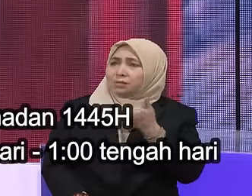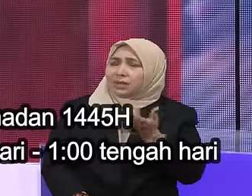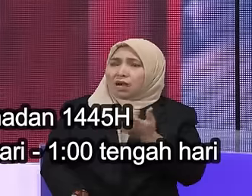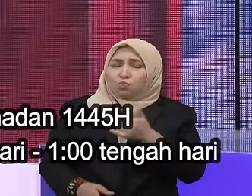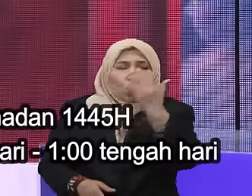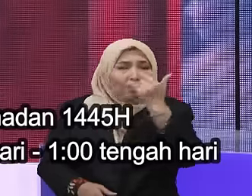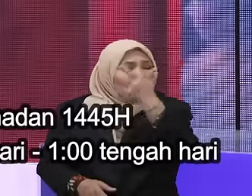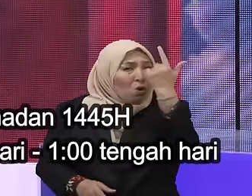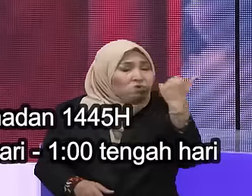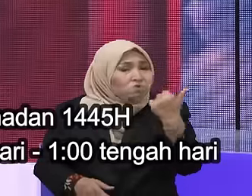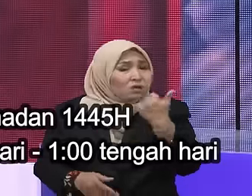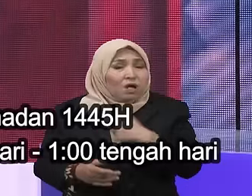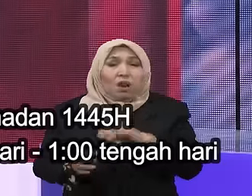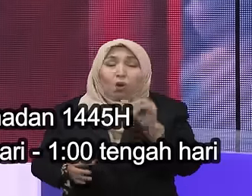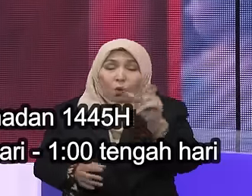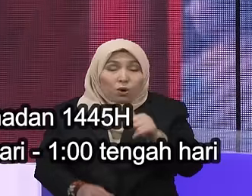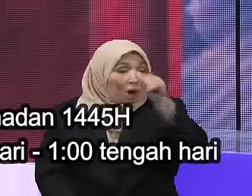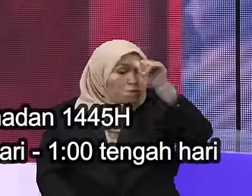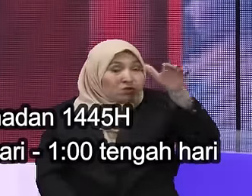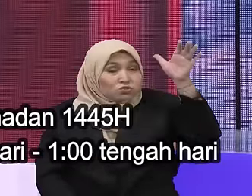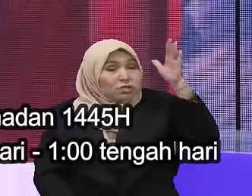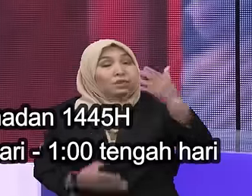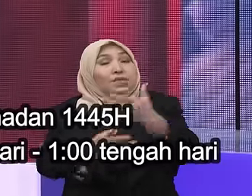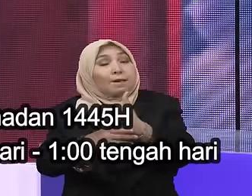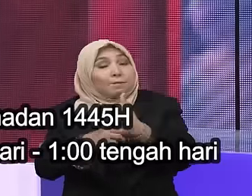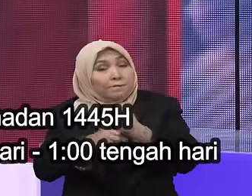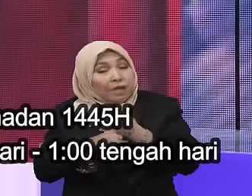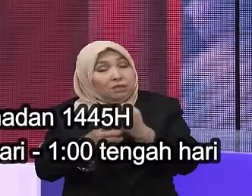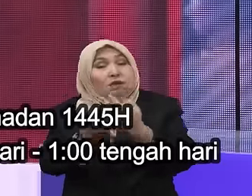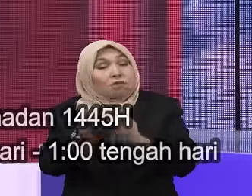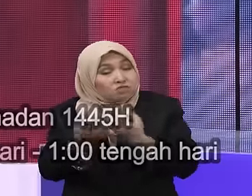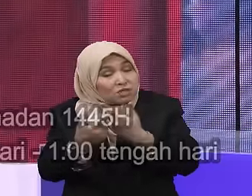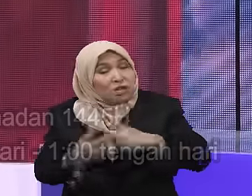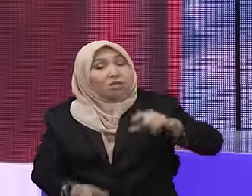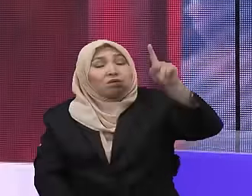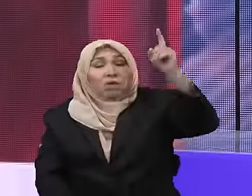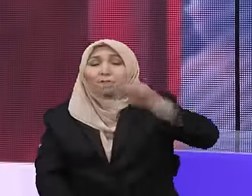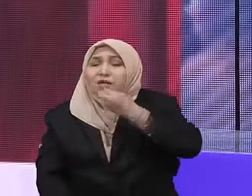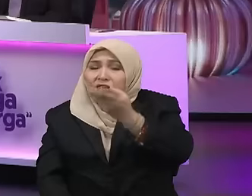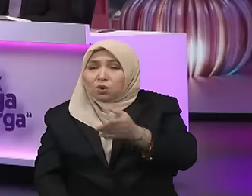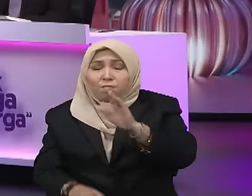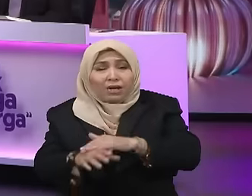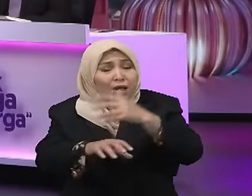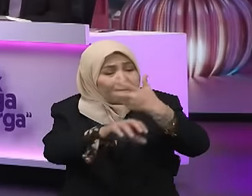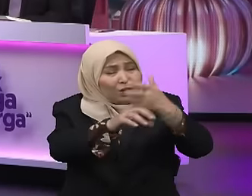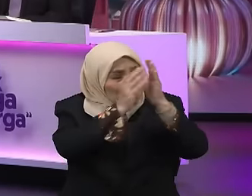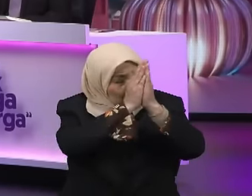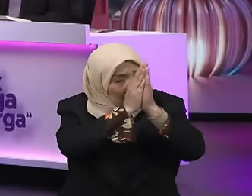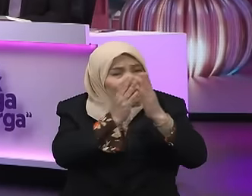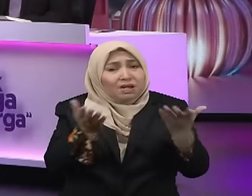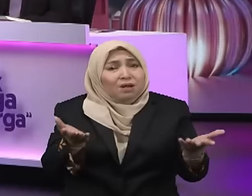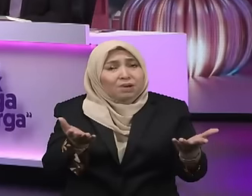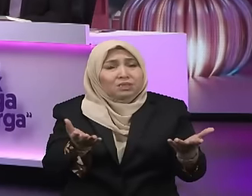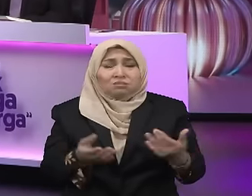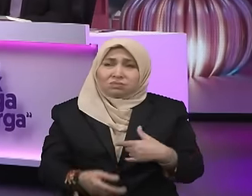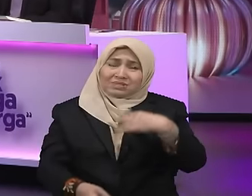Pasal apa? Pasal sebenarnya kalau orang musyrik ini dapat rezeki daripada Allah, beritahu pada batu, berhala tu. Berhala